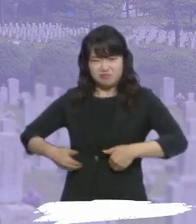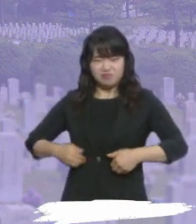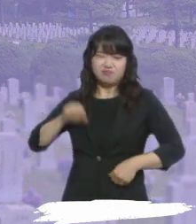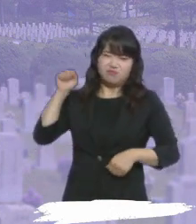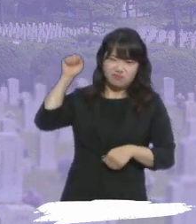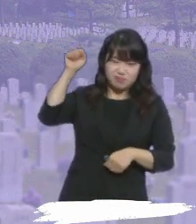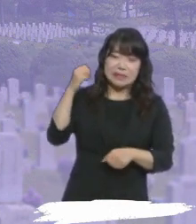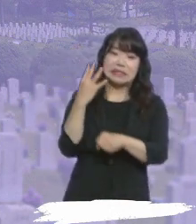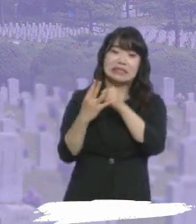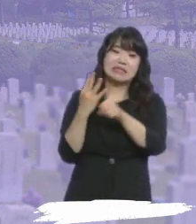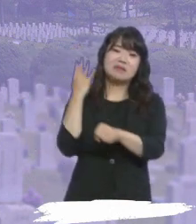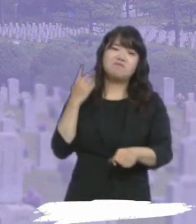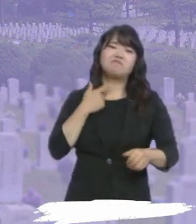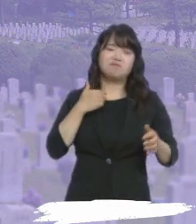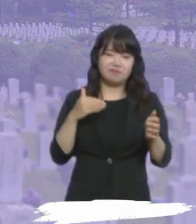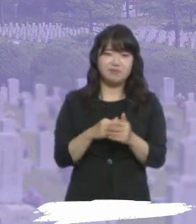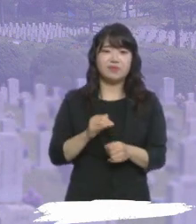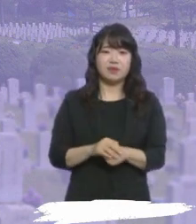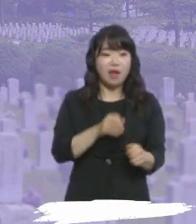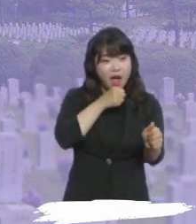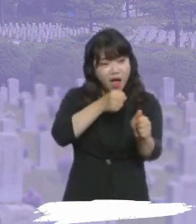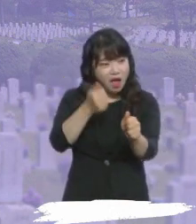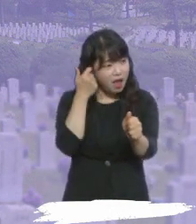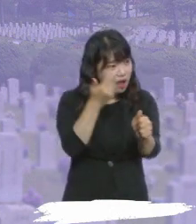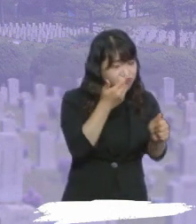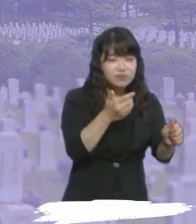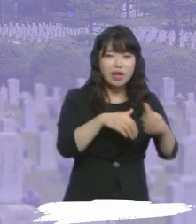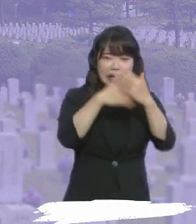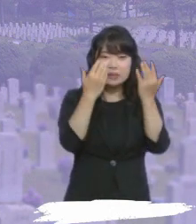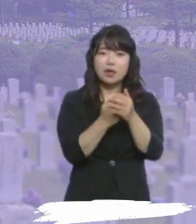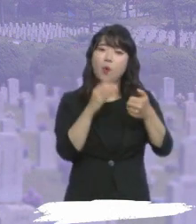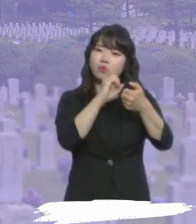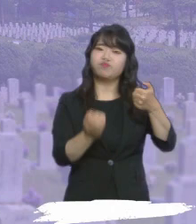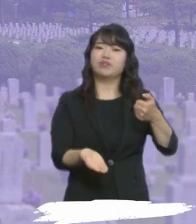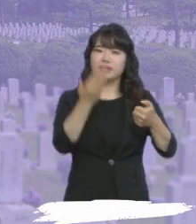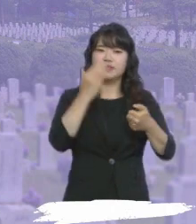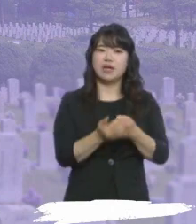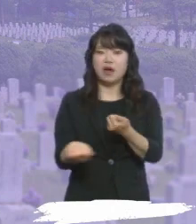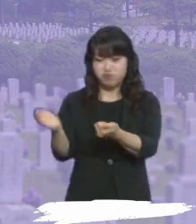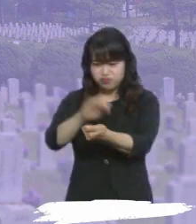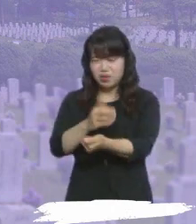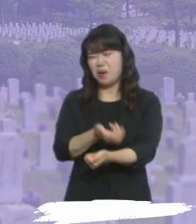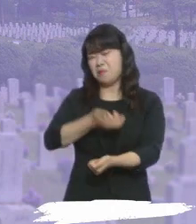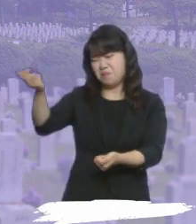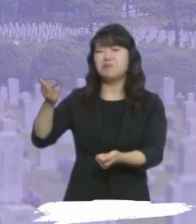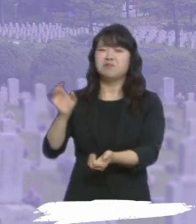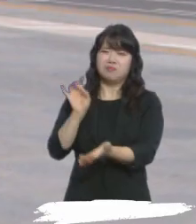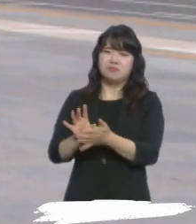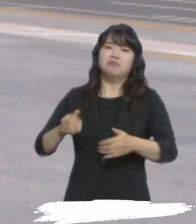확인됐습니다. 관련 여론조사에서 국민 절반 이상이 파묘에 동의한 겁니다.